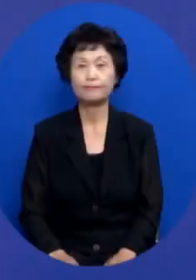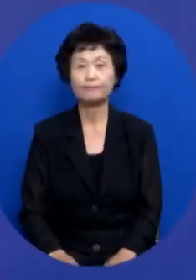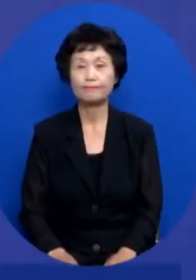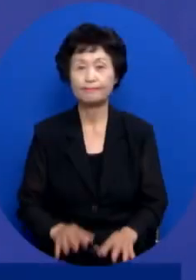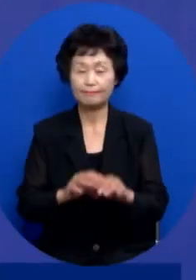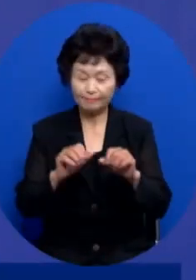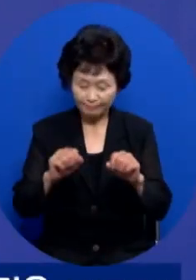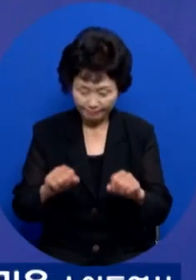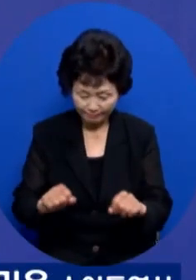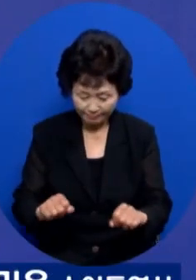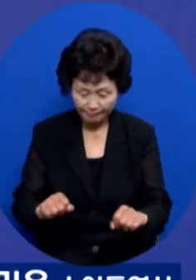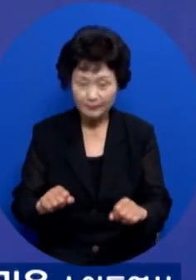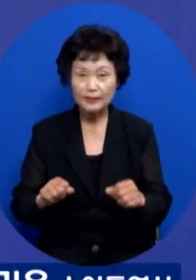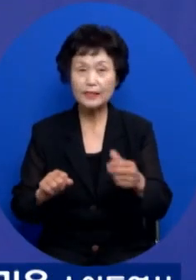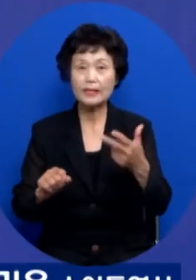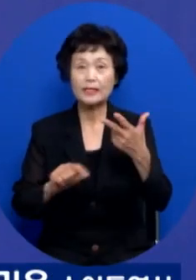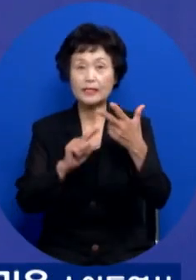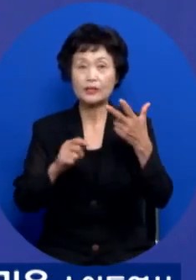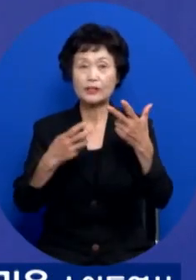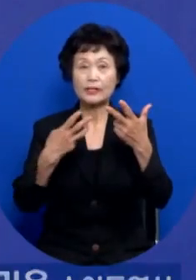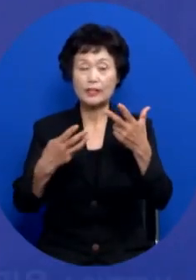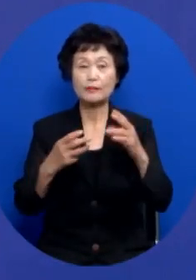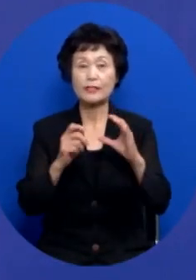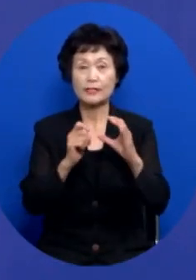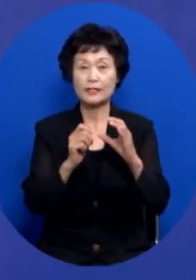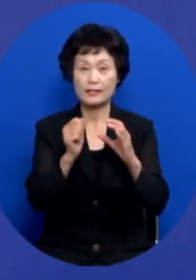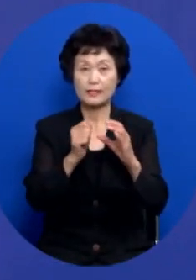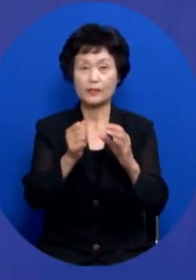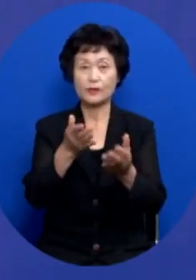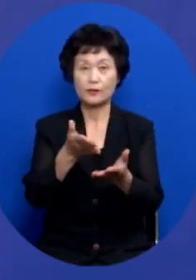시청자 여러분 안녕하십니까? 7월 3일 CTS 뉴스입니다.